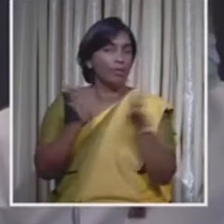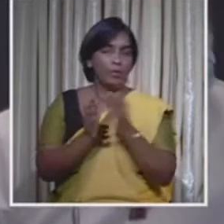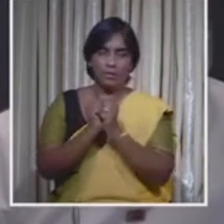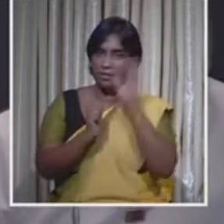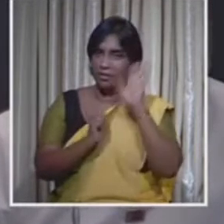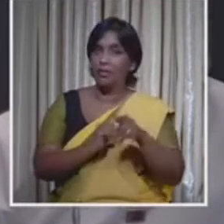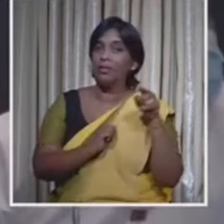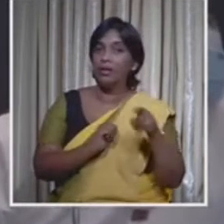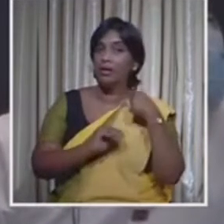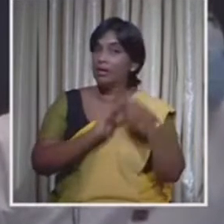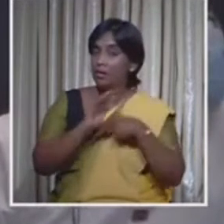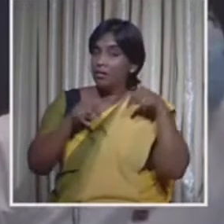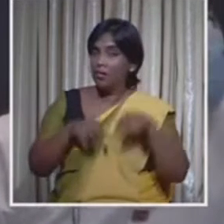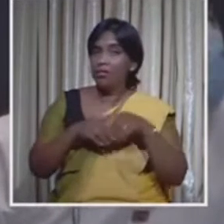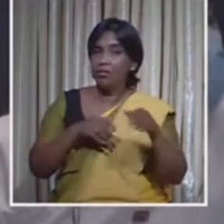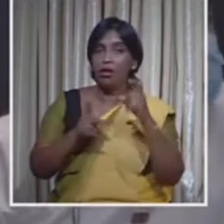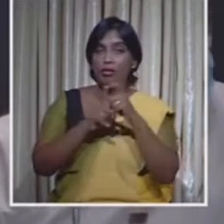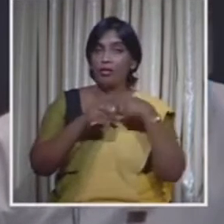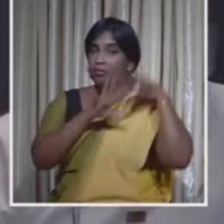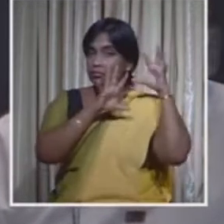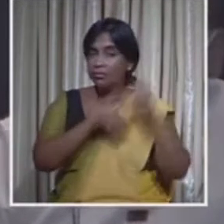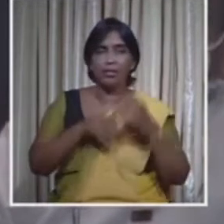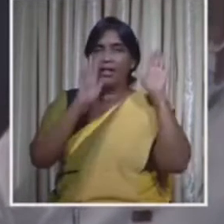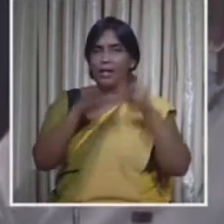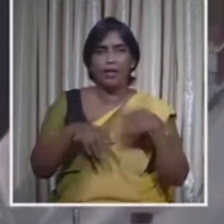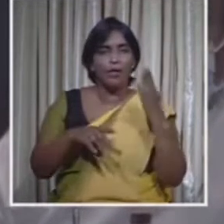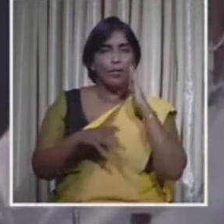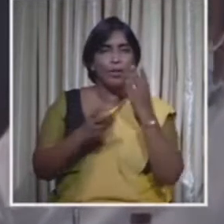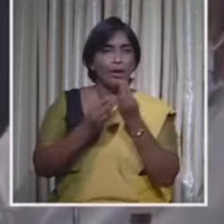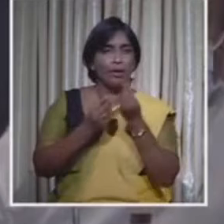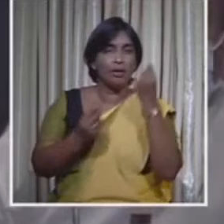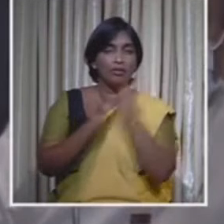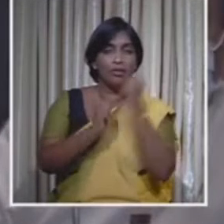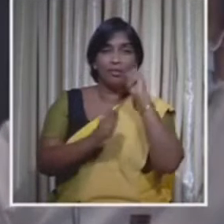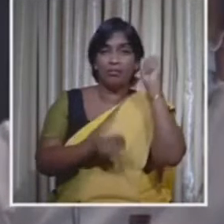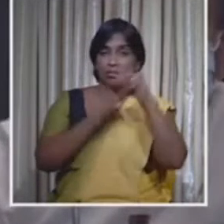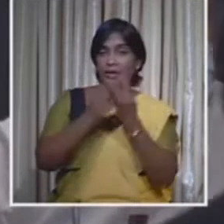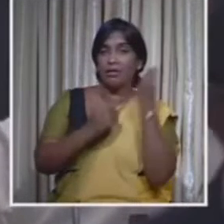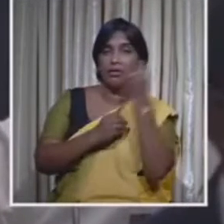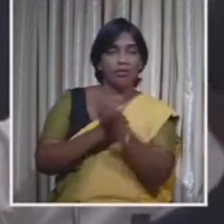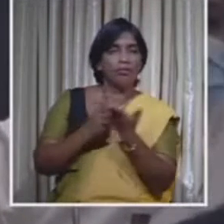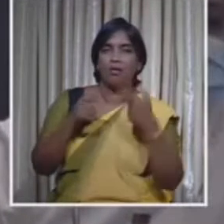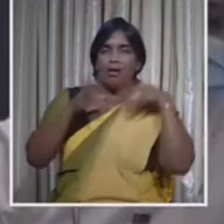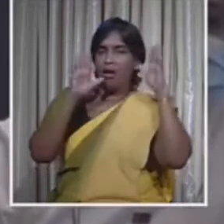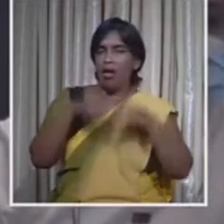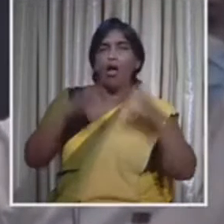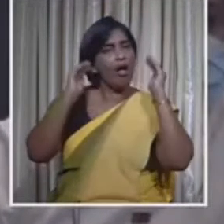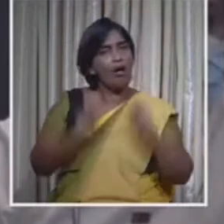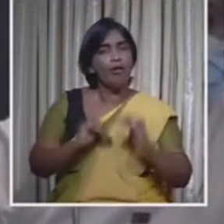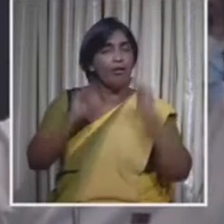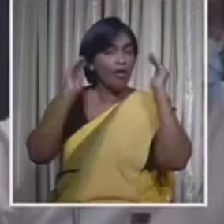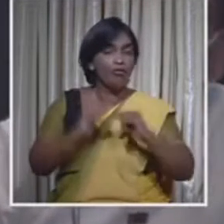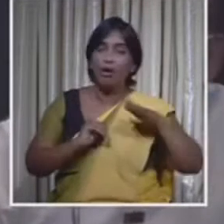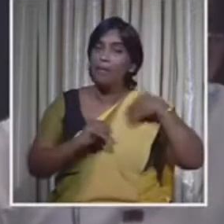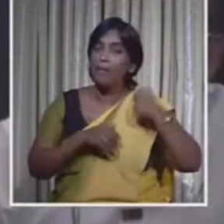කරන්නේ. රටට අද වෙනකොට එන ඩොලර් ප්‍රමාණය එන්නේ නැහැ. විදේශ ප්‍රේරණ ටික අපේ විදේශගත ශ්‍රමිකයන්ගෙන් එන ප්‍රමාණය අඩු වෙලා. අඩු වෙන